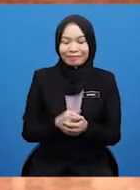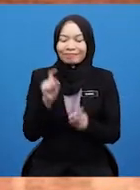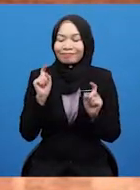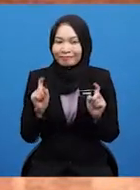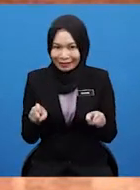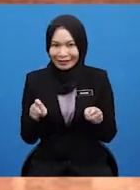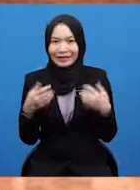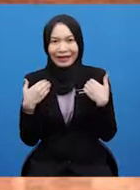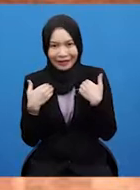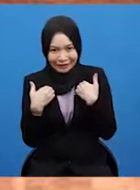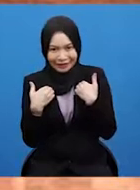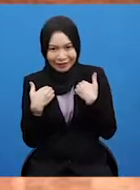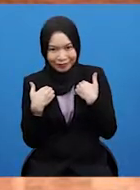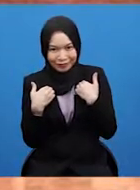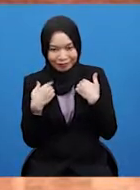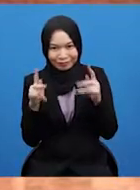Mesti ada juga, kan?